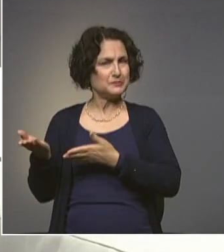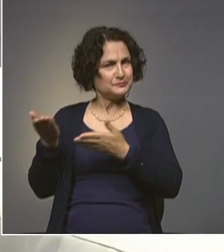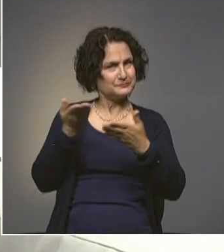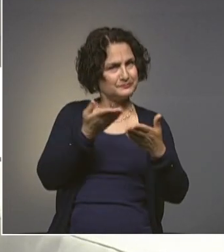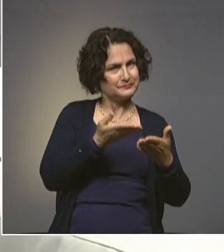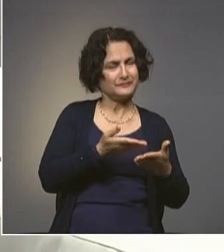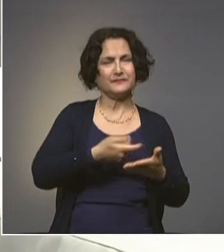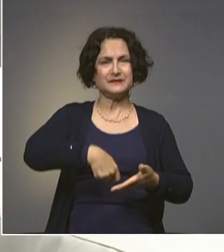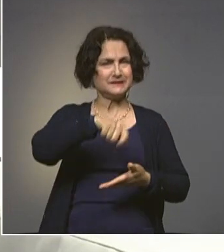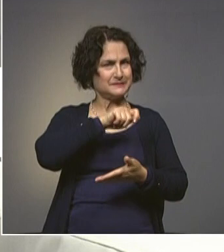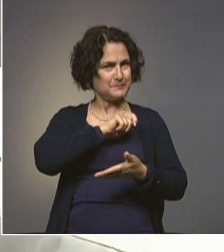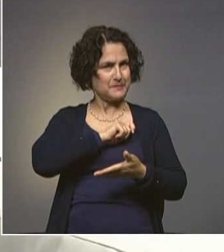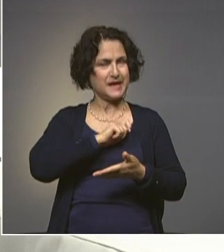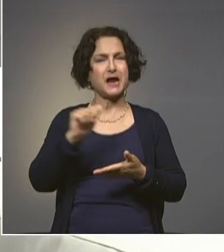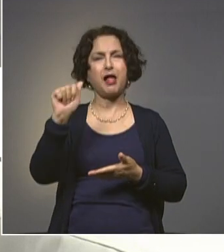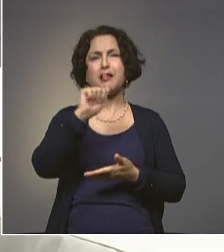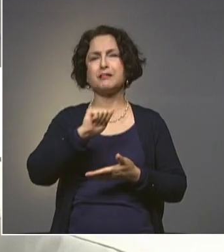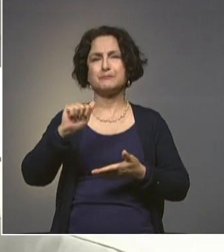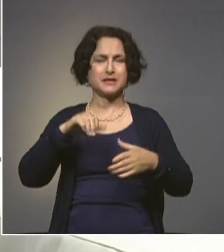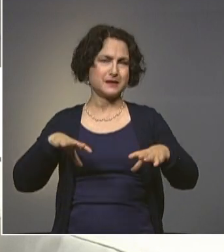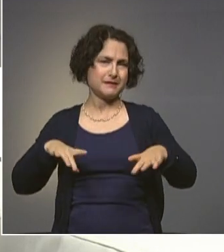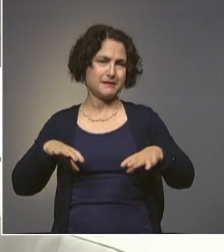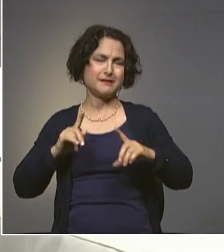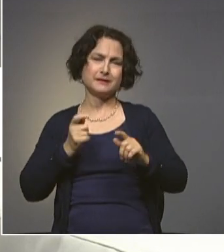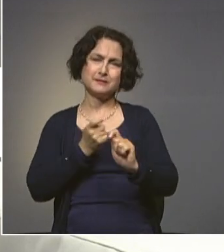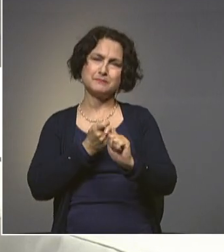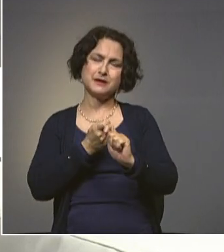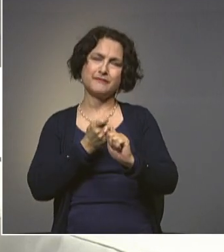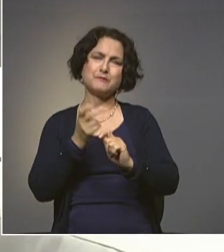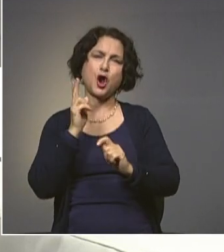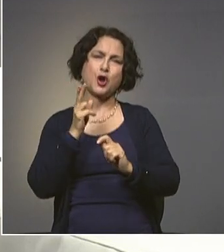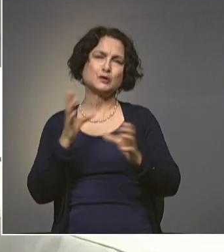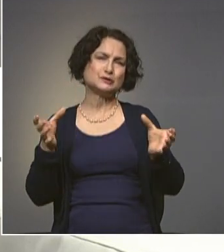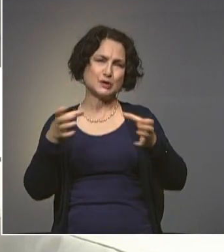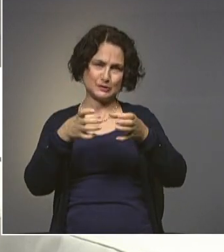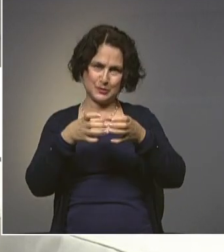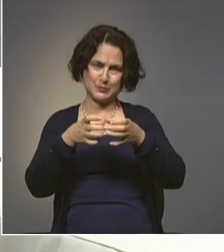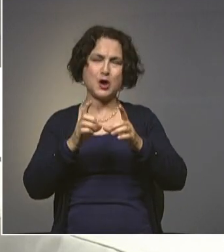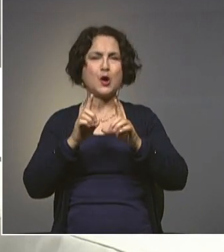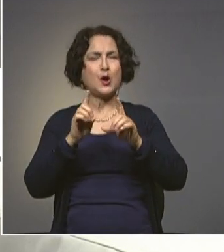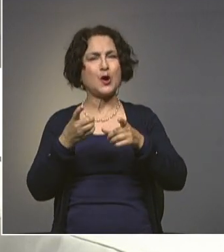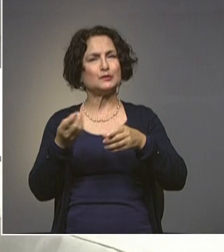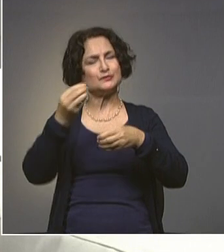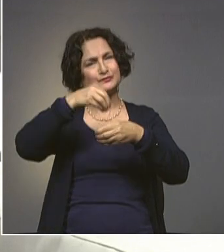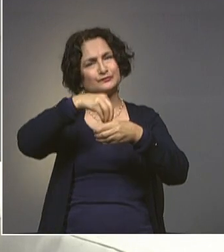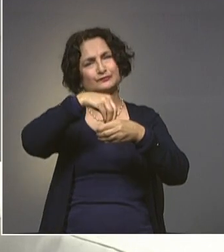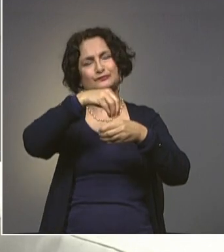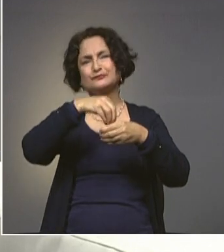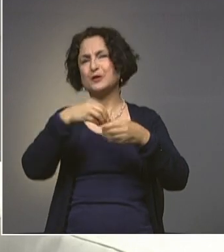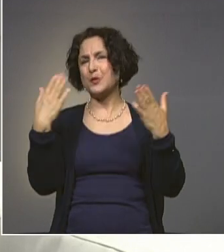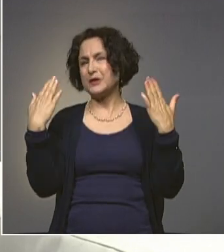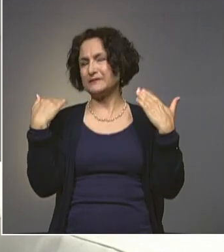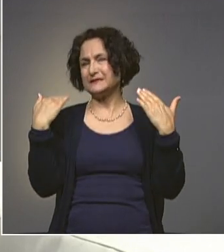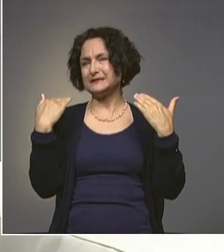Алмерия в Испания да направим един консорциум, който ще се състои от университети, работещи в областта